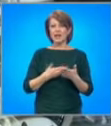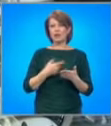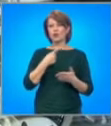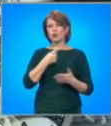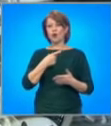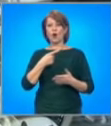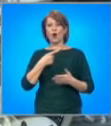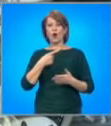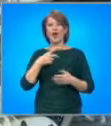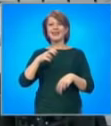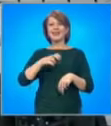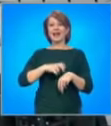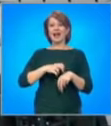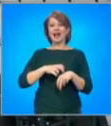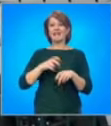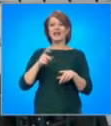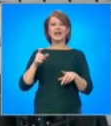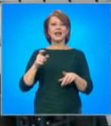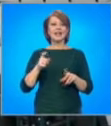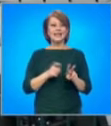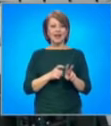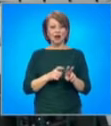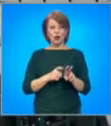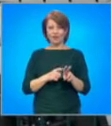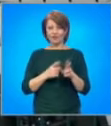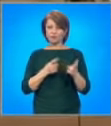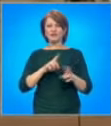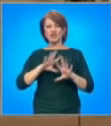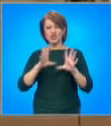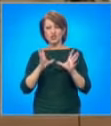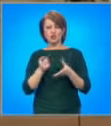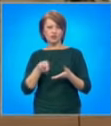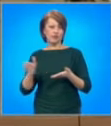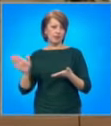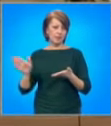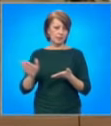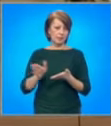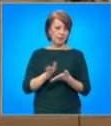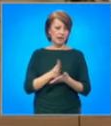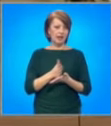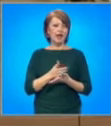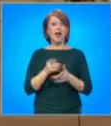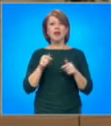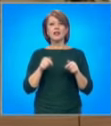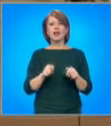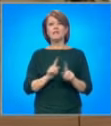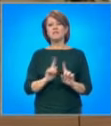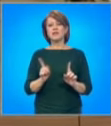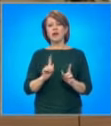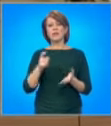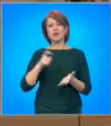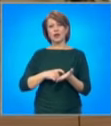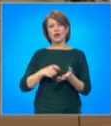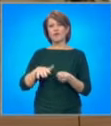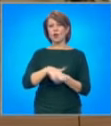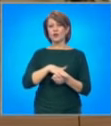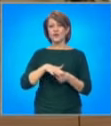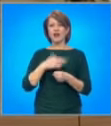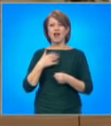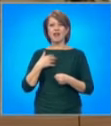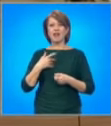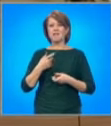и автокъщата срещу радиото. Те ще бъдат премахнати. При всички положения там няма никакво законово основание да има автокъща. След